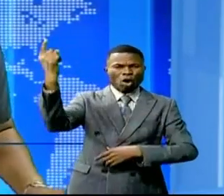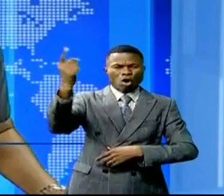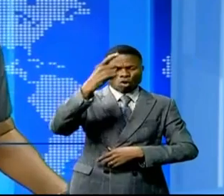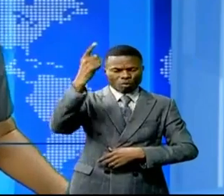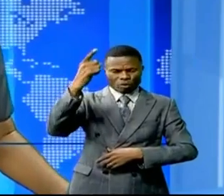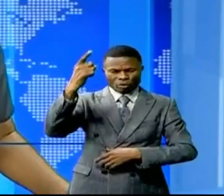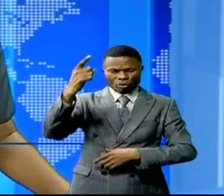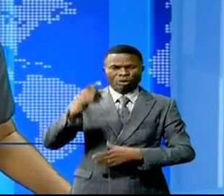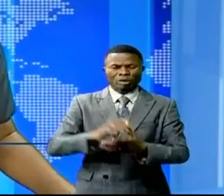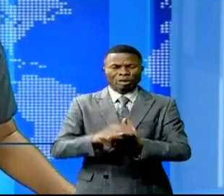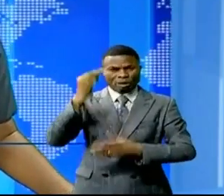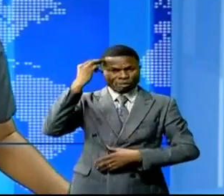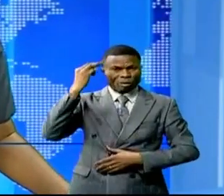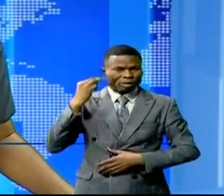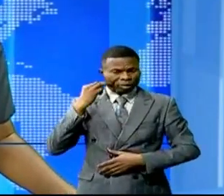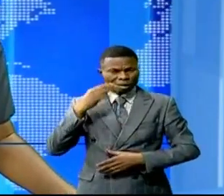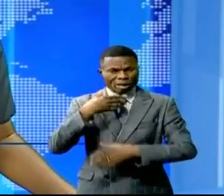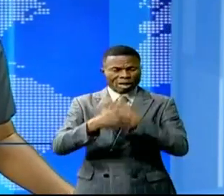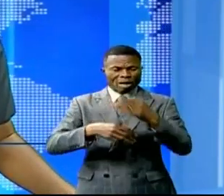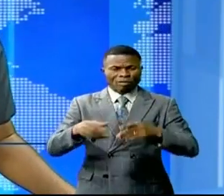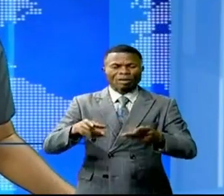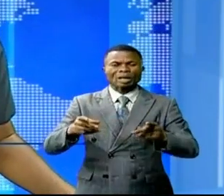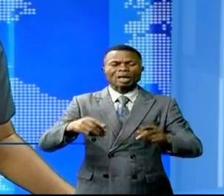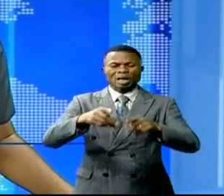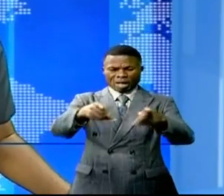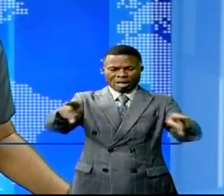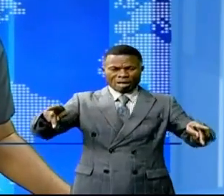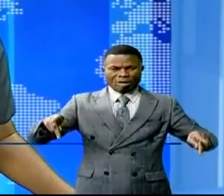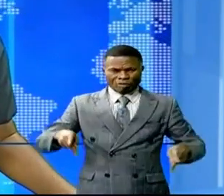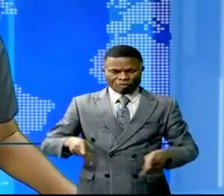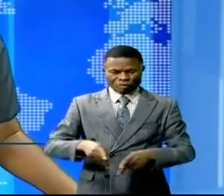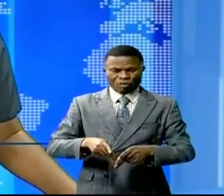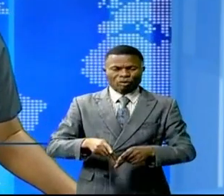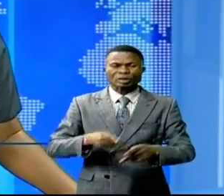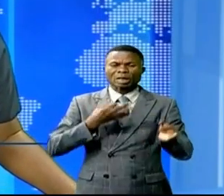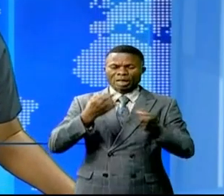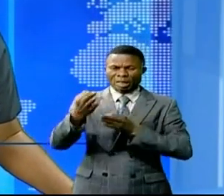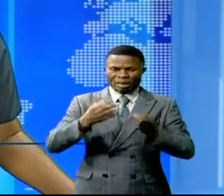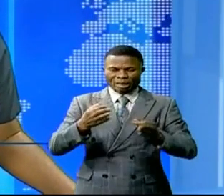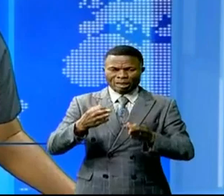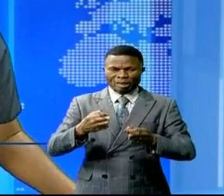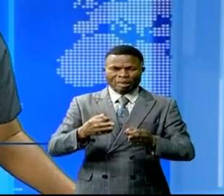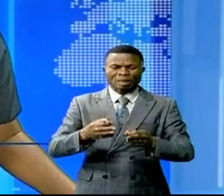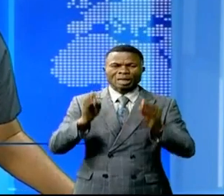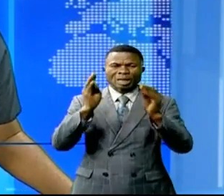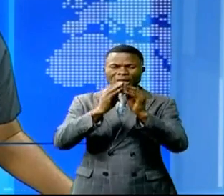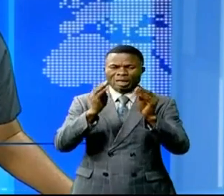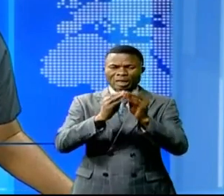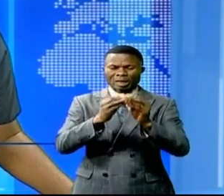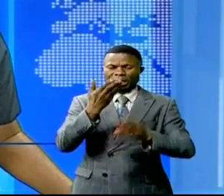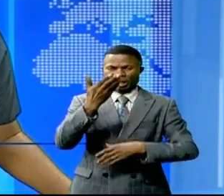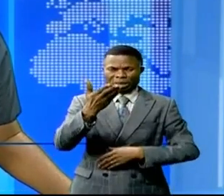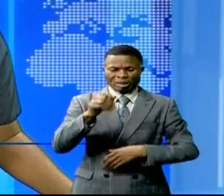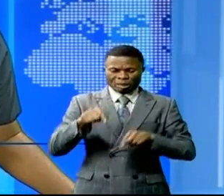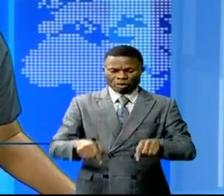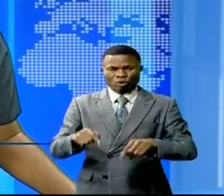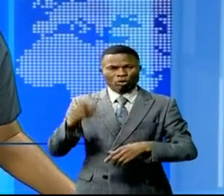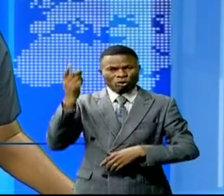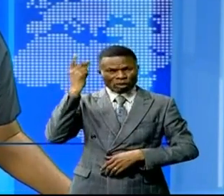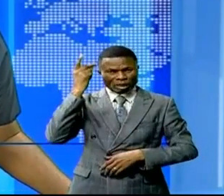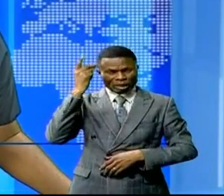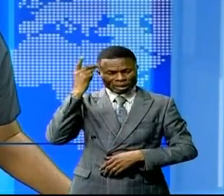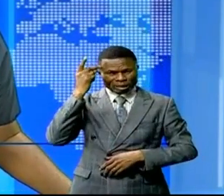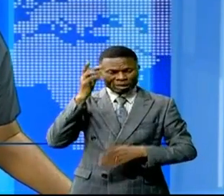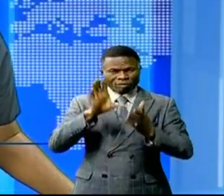annoncé le ministre des Affaires foncières, Rémy Modendo Sakombi, au salon Expo Béton ce matin à Kinshasa. Et